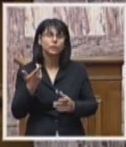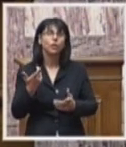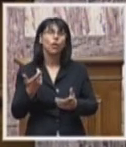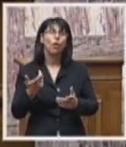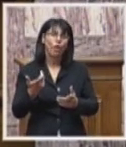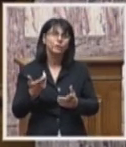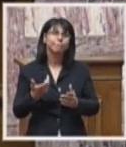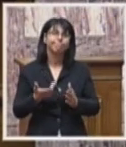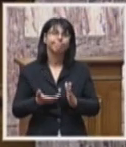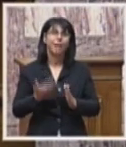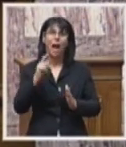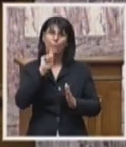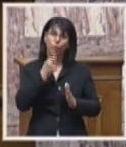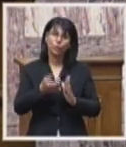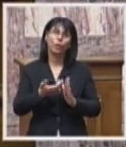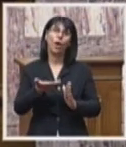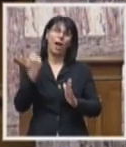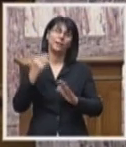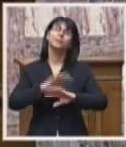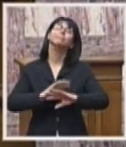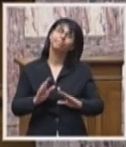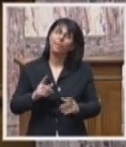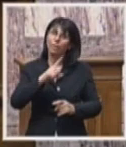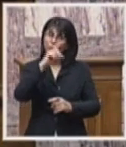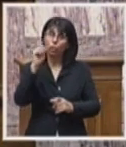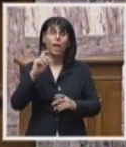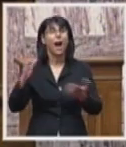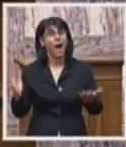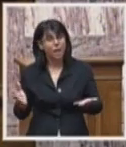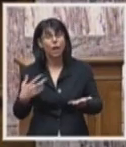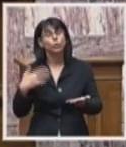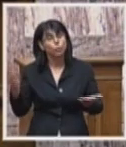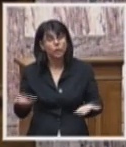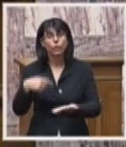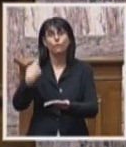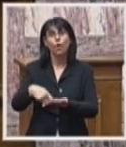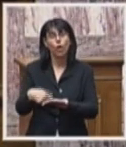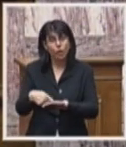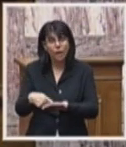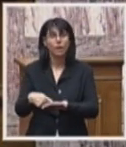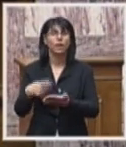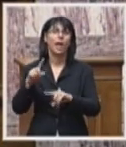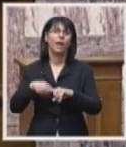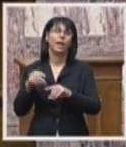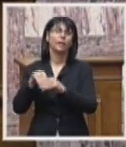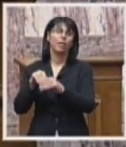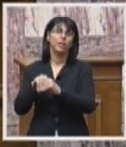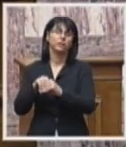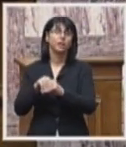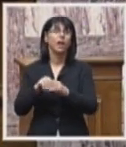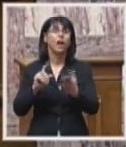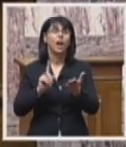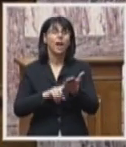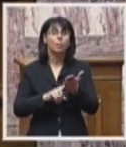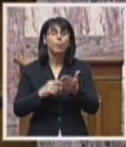άρση απορρίτου, αλλά και αυτό μπορεί να υπάρξει. Αλλά τουλάχιστον υπάρχει ένα σύστημα φορολόγησης των ελληνικών καταθέσεων. Θέλει όμως μια διαπραγμάτευση, ένα